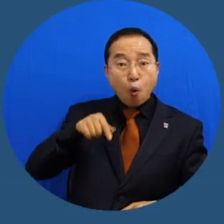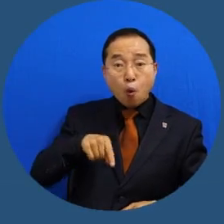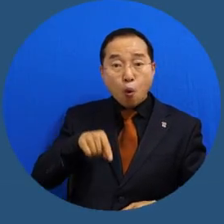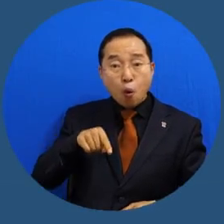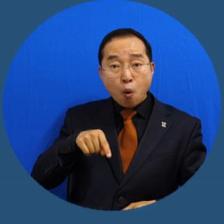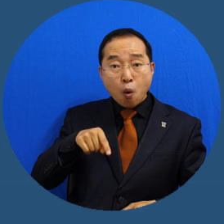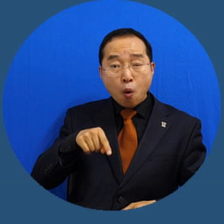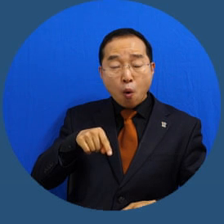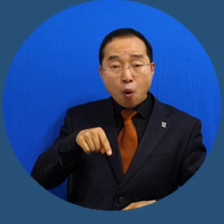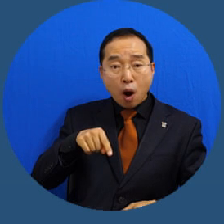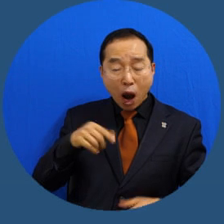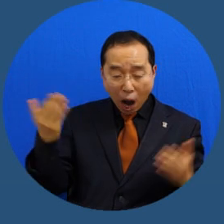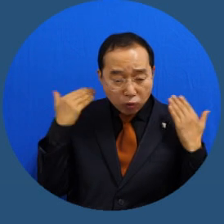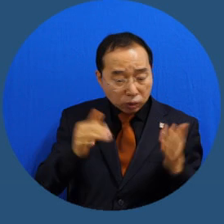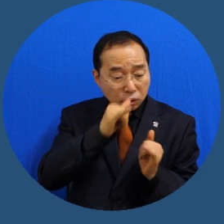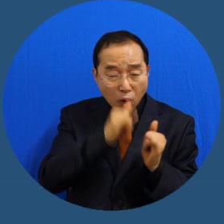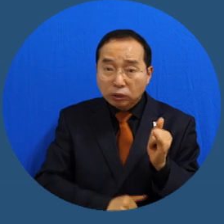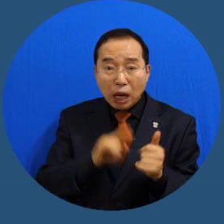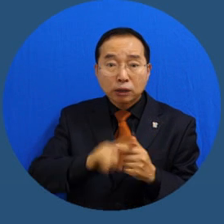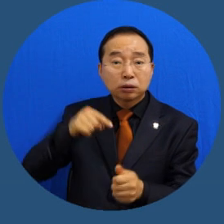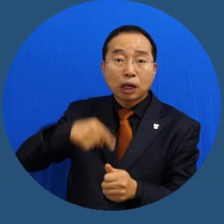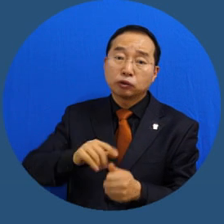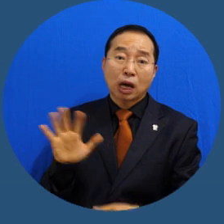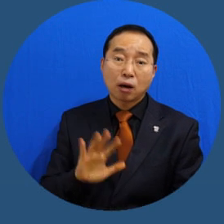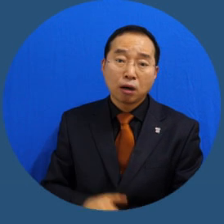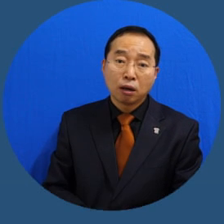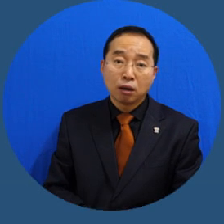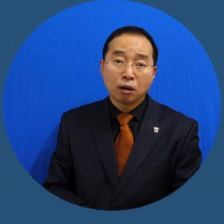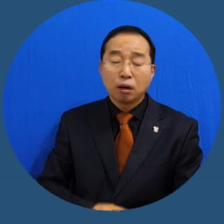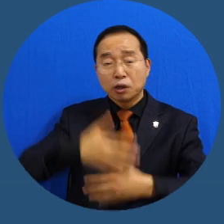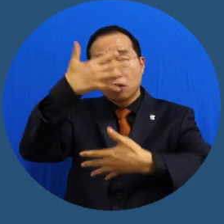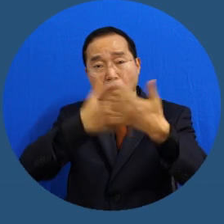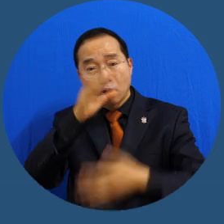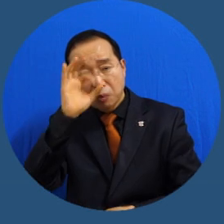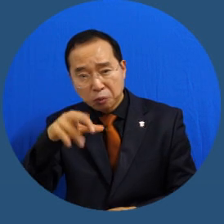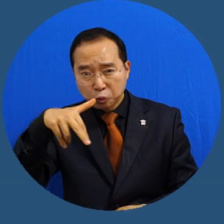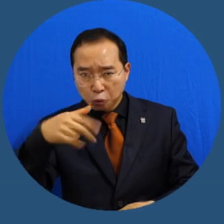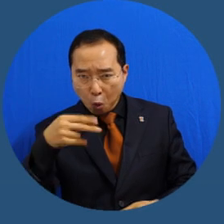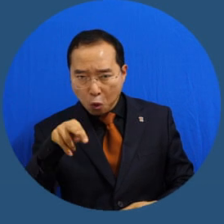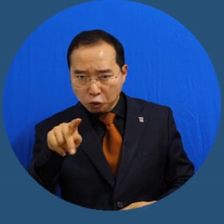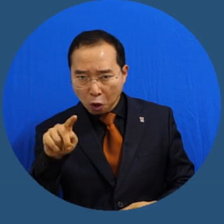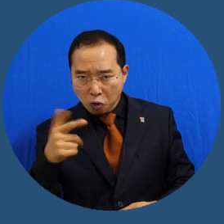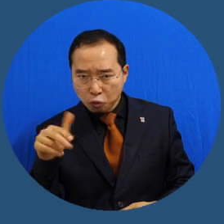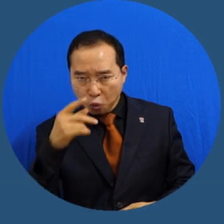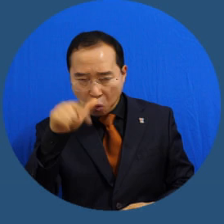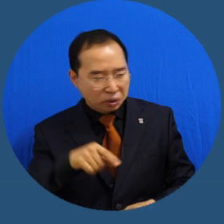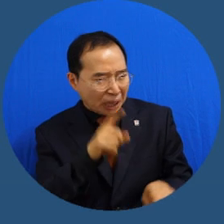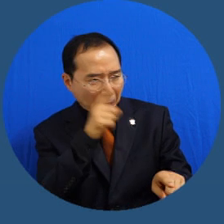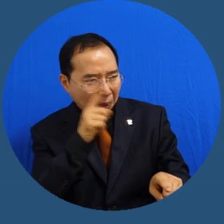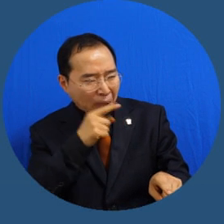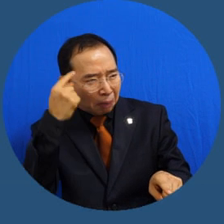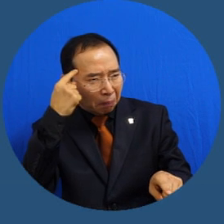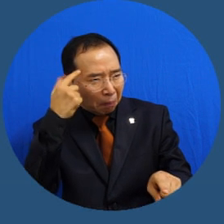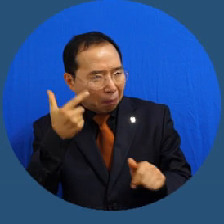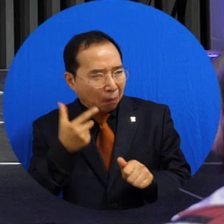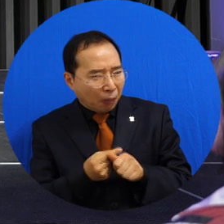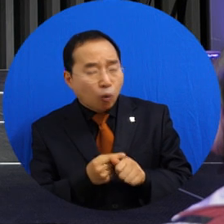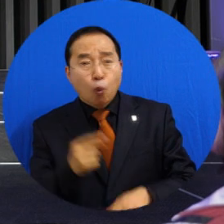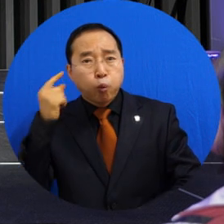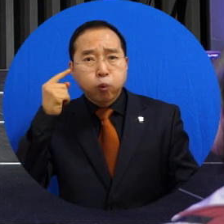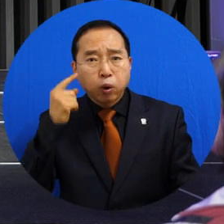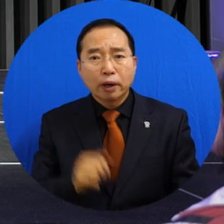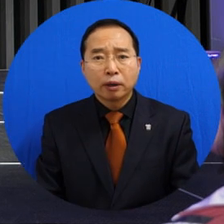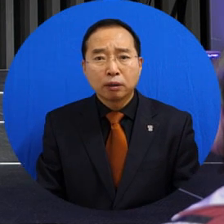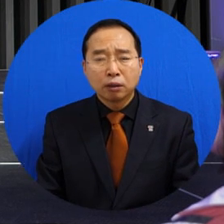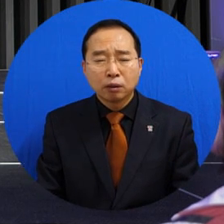대해서 제대로 가르치지 않고 범죄 도시 같은 영화를 통해서 그들의 나쁜 이미지를 고착시킬까요?